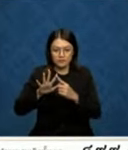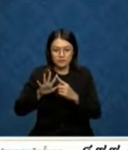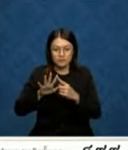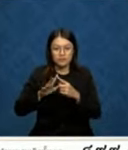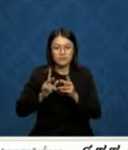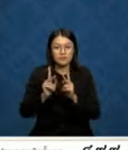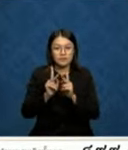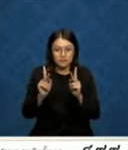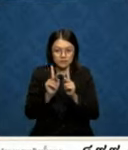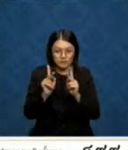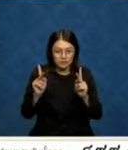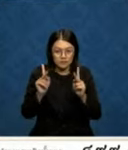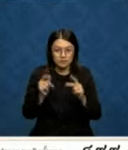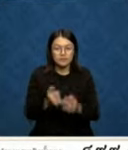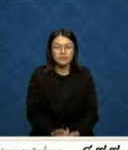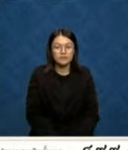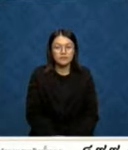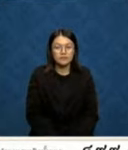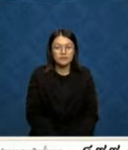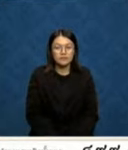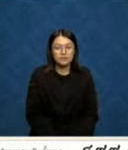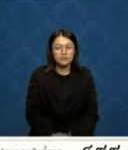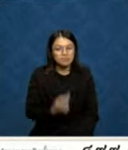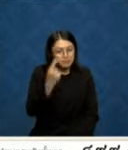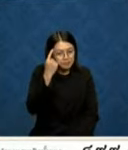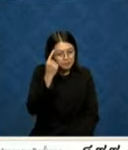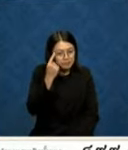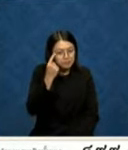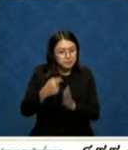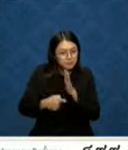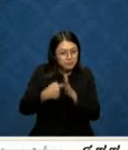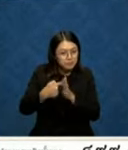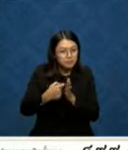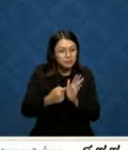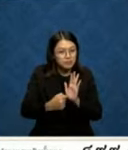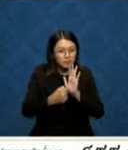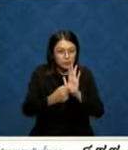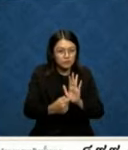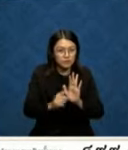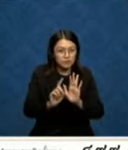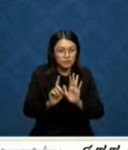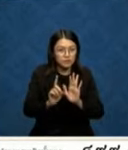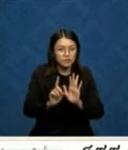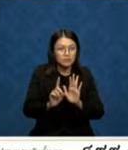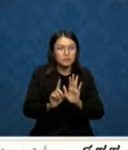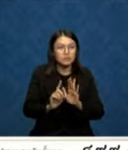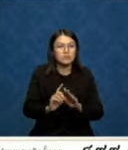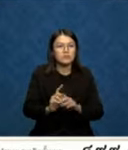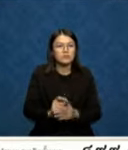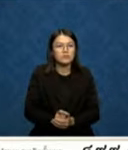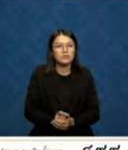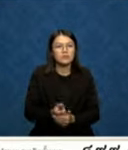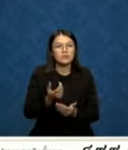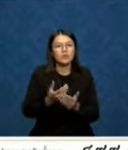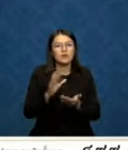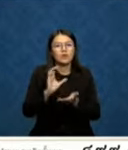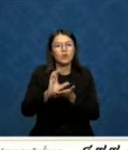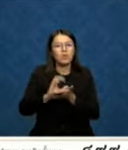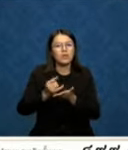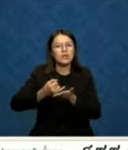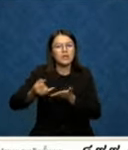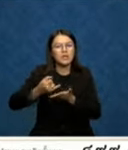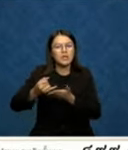รรมาธิการขอแสดงความเห็นในหลักการและเหตุผลที่ผมเสนอให้ตัดลดงบประมาณรายจ่าย